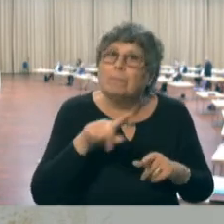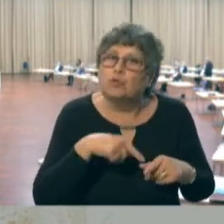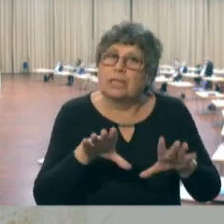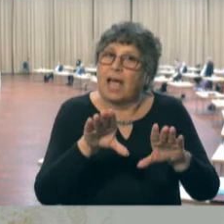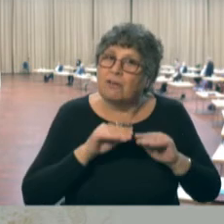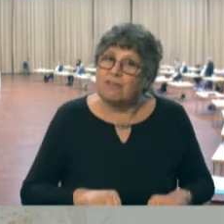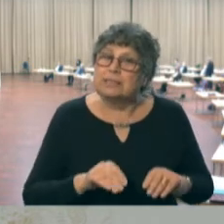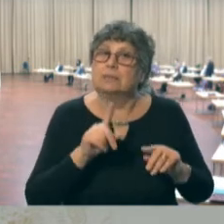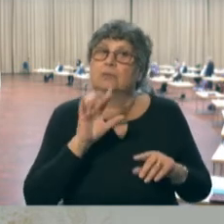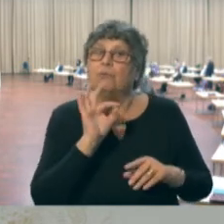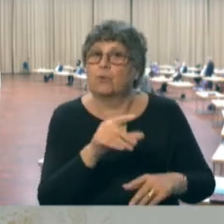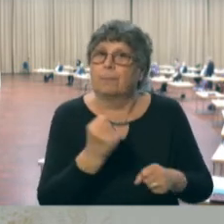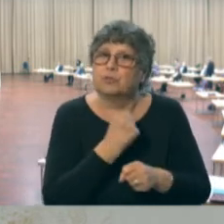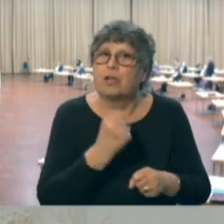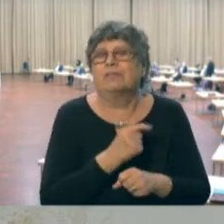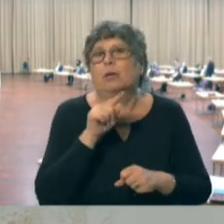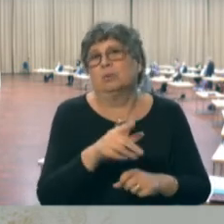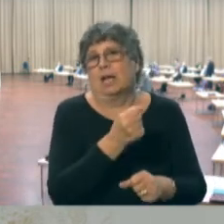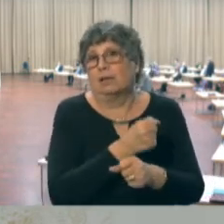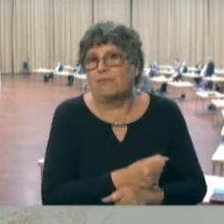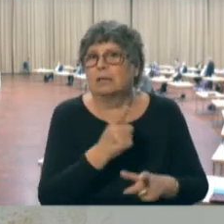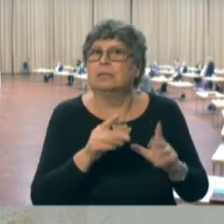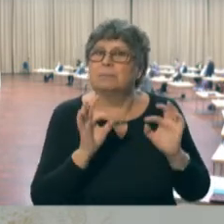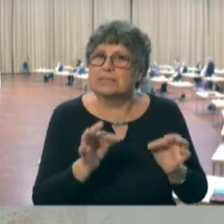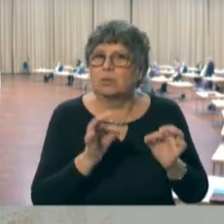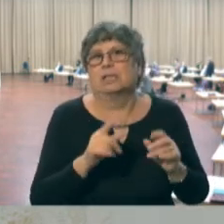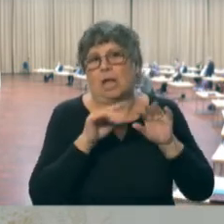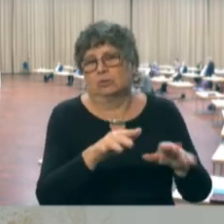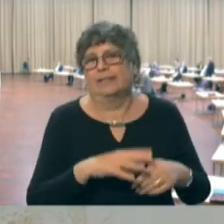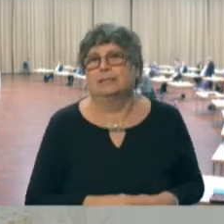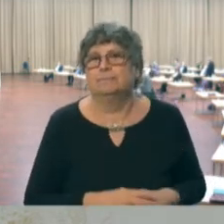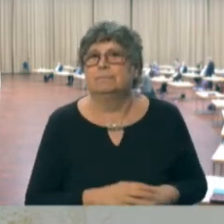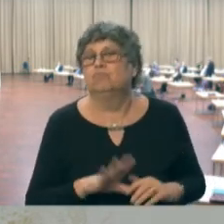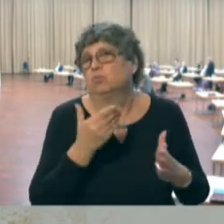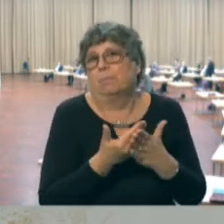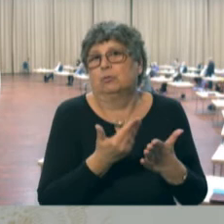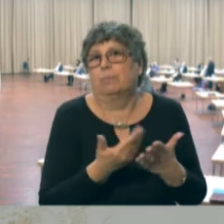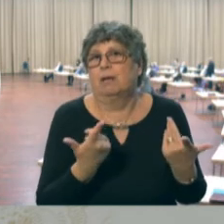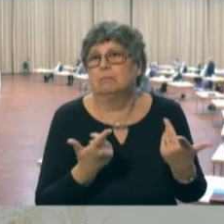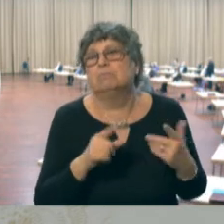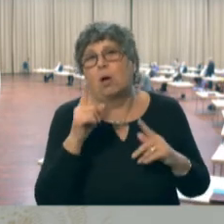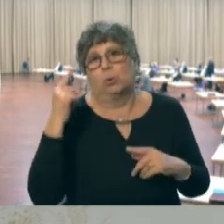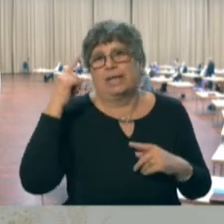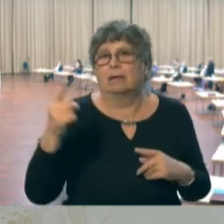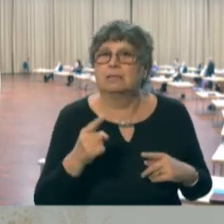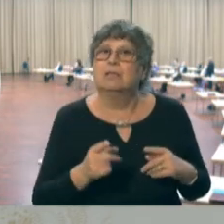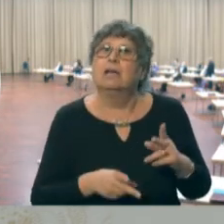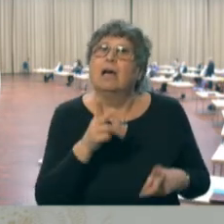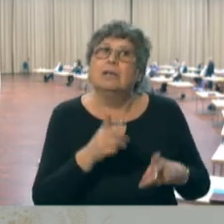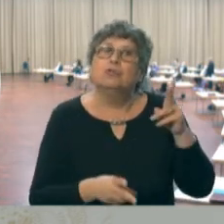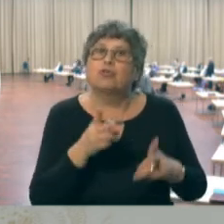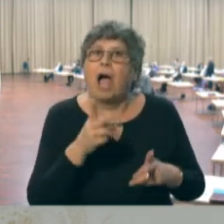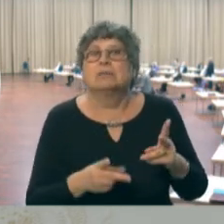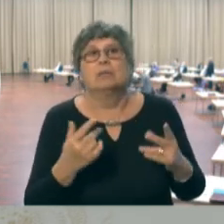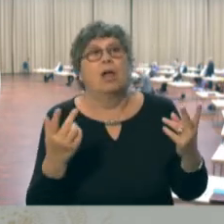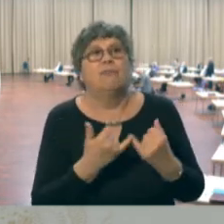die sich auf die Beschäftigung der Gefangenen insgesamt auswirken können. Beispielsweise ist daran zu denken, dass Schadensereignisse wie ein